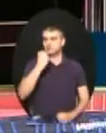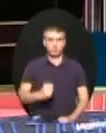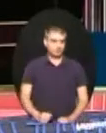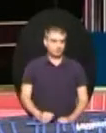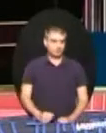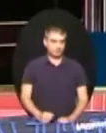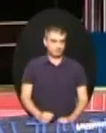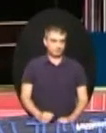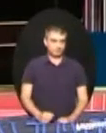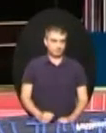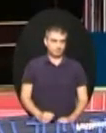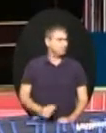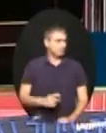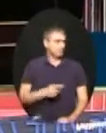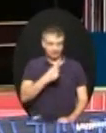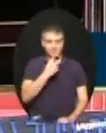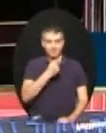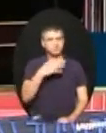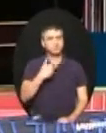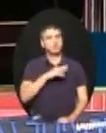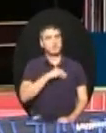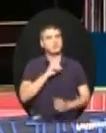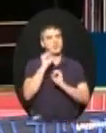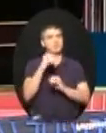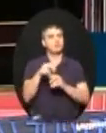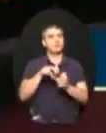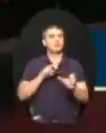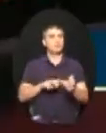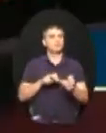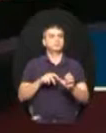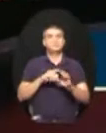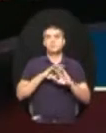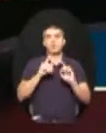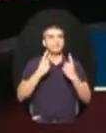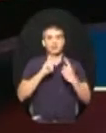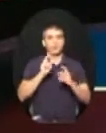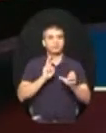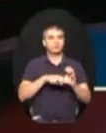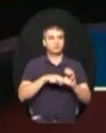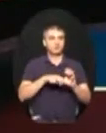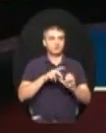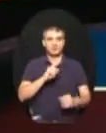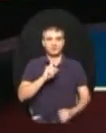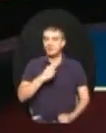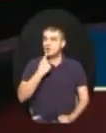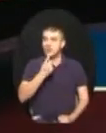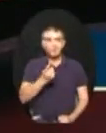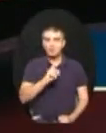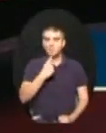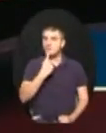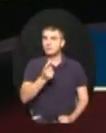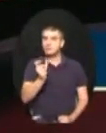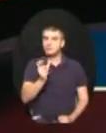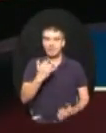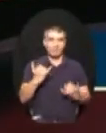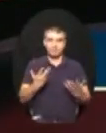הציוני. אגב, לא, לא, לא, הם אומרים שהם יהיו מוכנים לתמוך מבחוץ, הם אומרים שבכל מקרה הם לא השתתפו, הם לא השתתפו בממשלה. למה לא